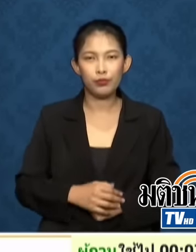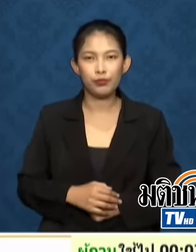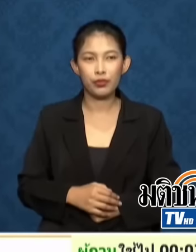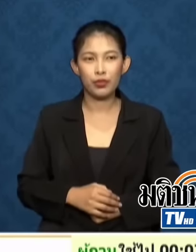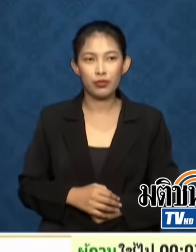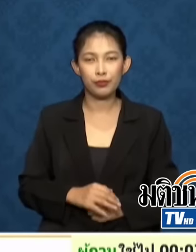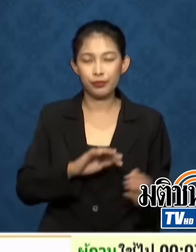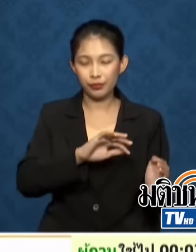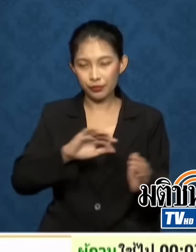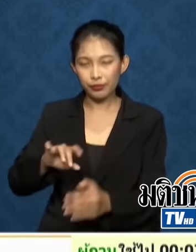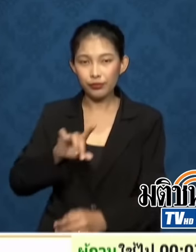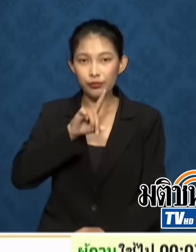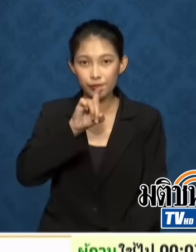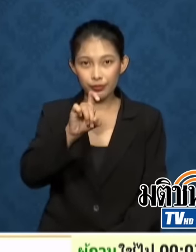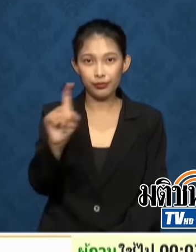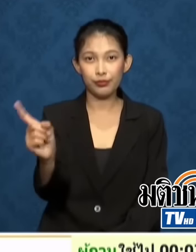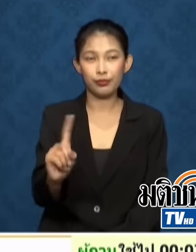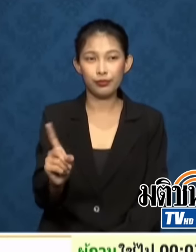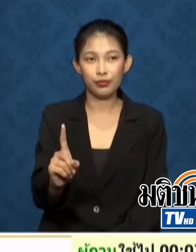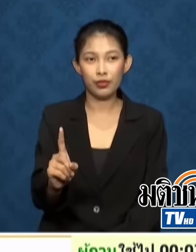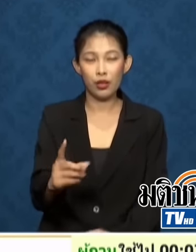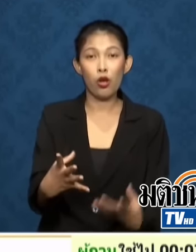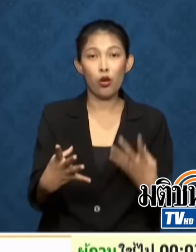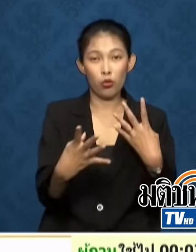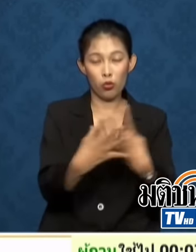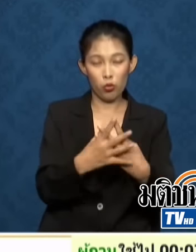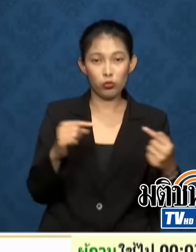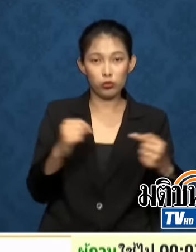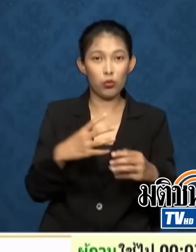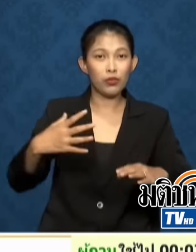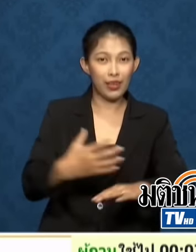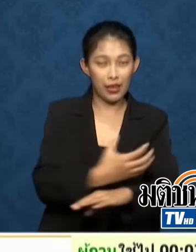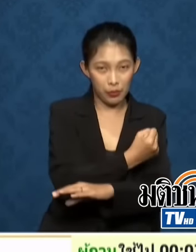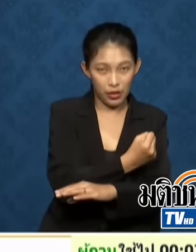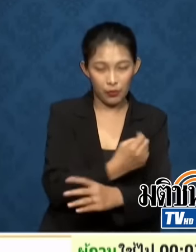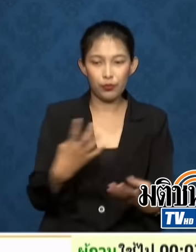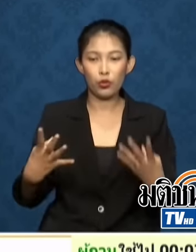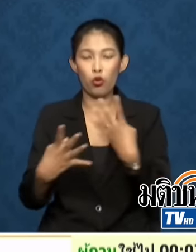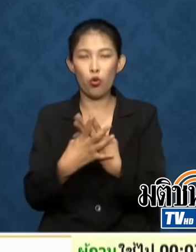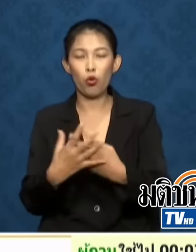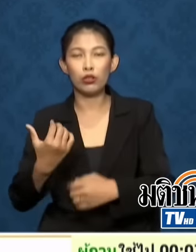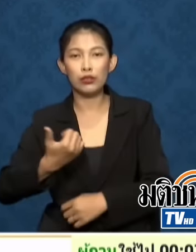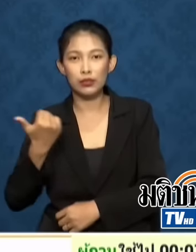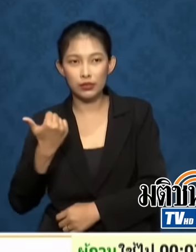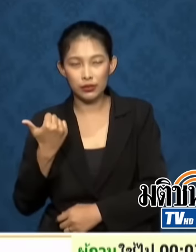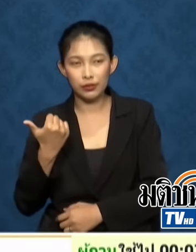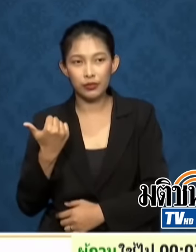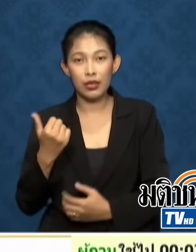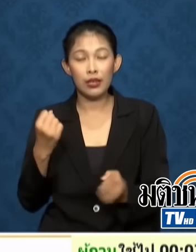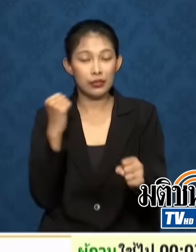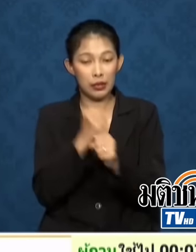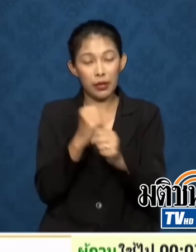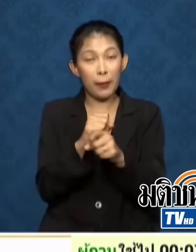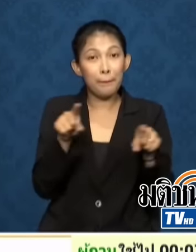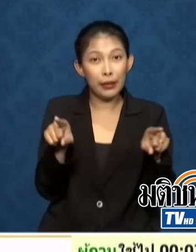ามว่าผู้ต้องขังการเมืองผู้ต้องขังอื่นปฏิบัติเหมือนกัน